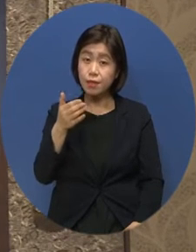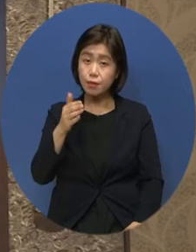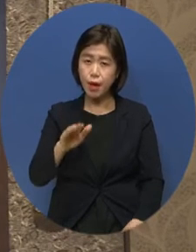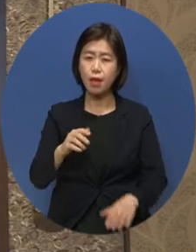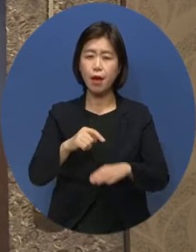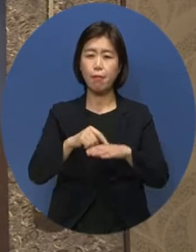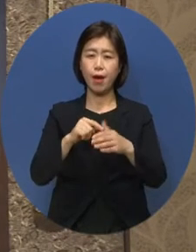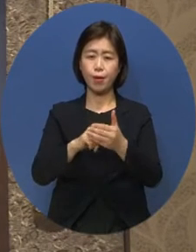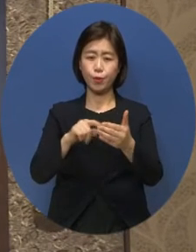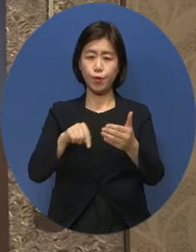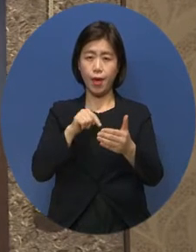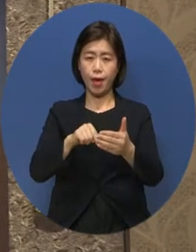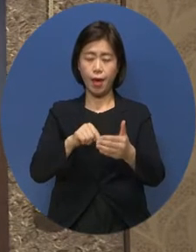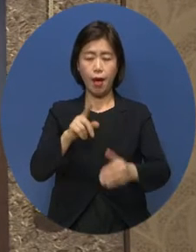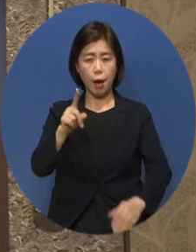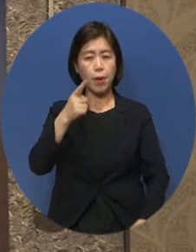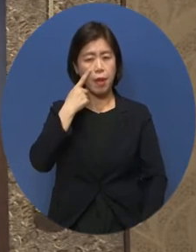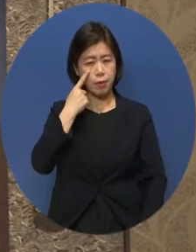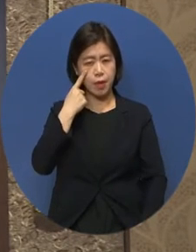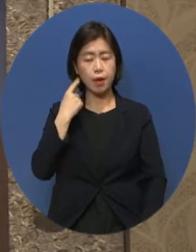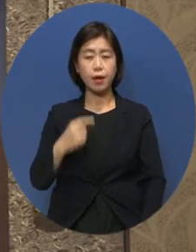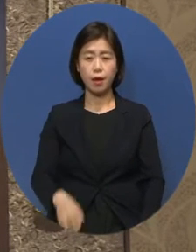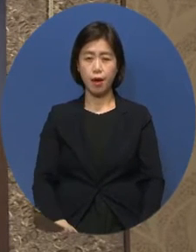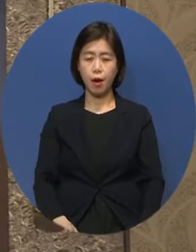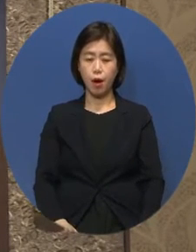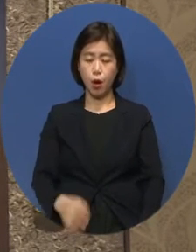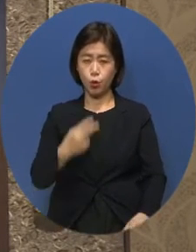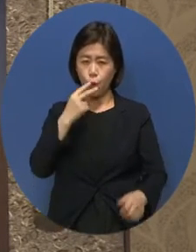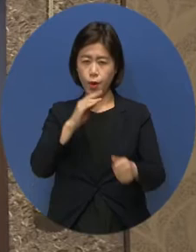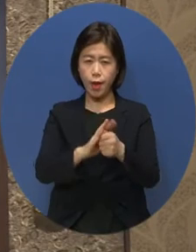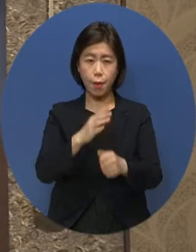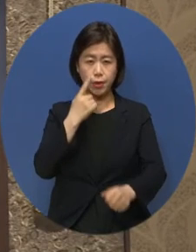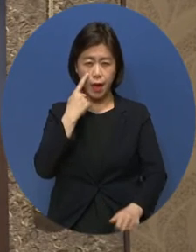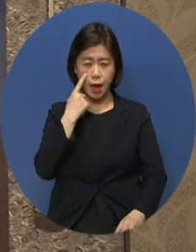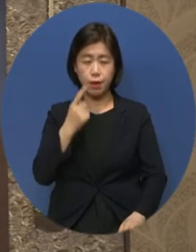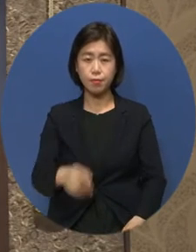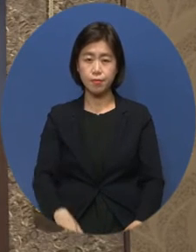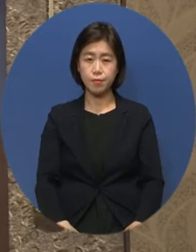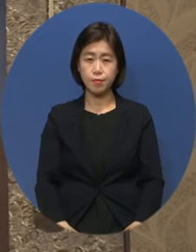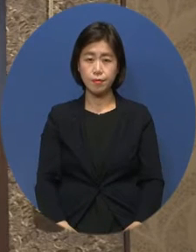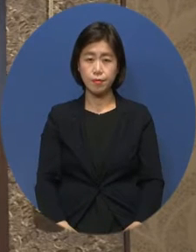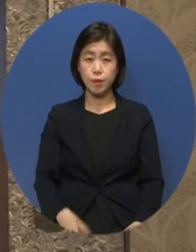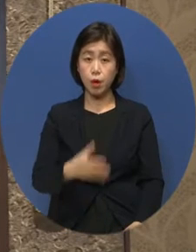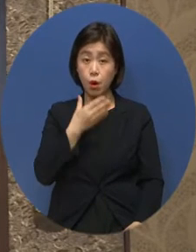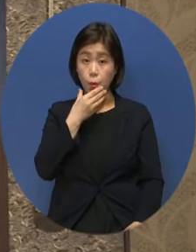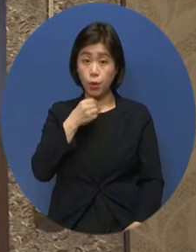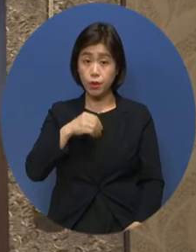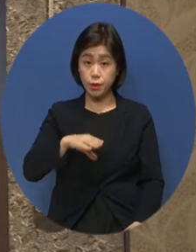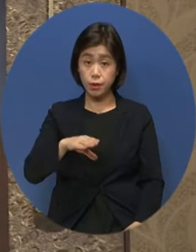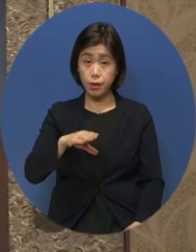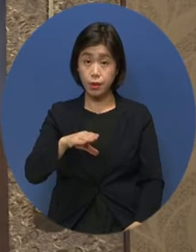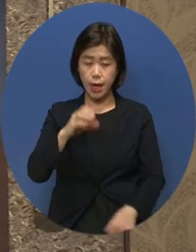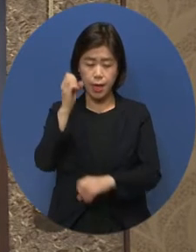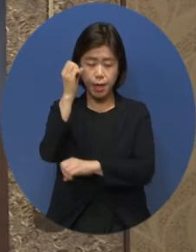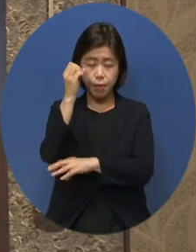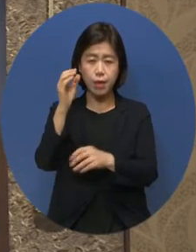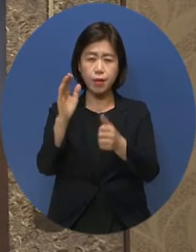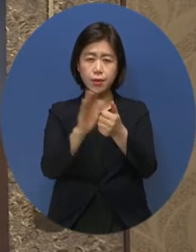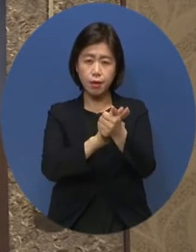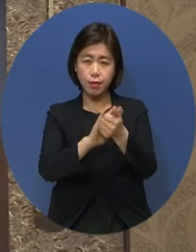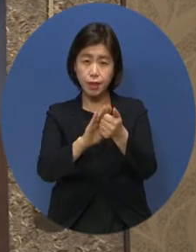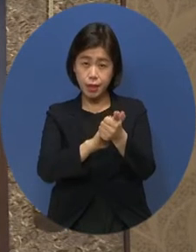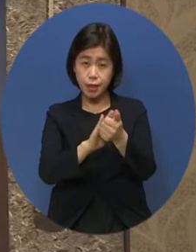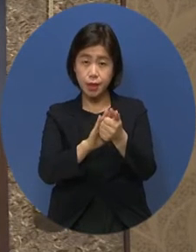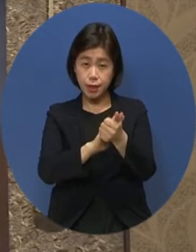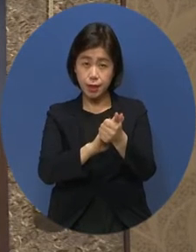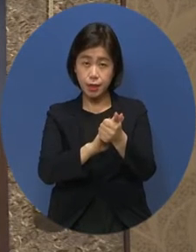마음만은 어 한번 해보자 버전 해보자 그리고 복수의 기반한 서비스를 제공하던 시대에서